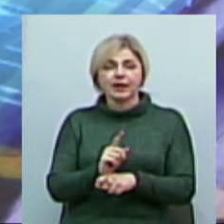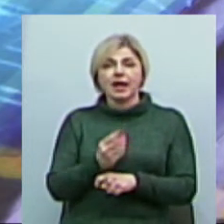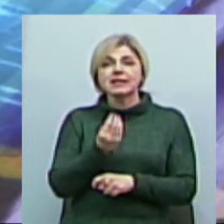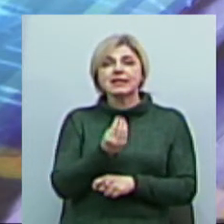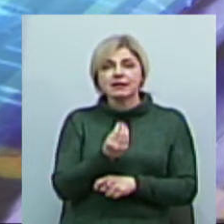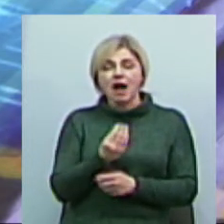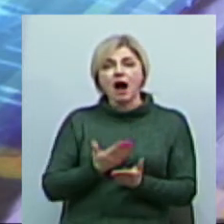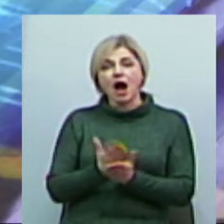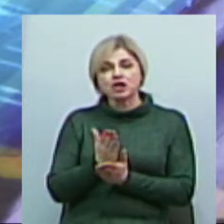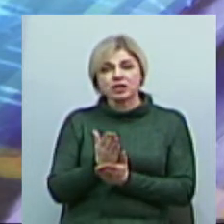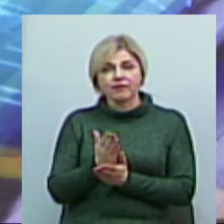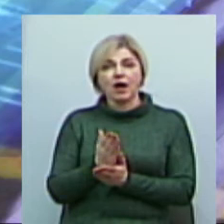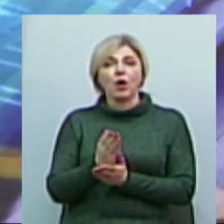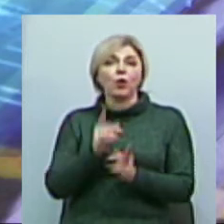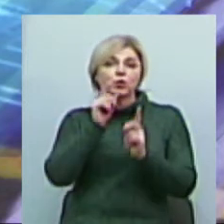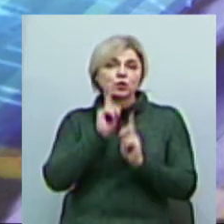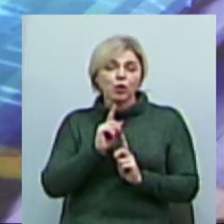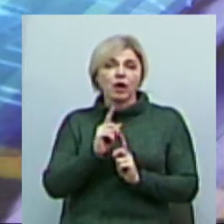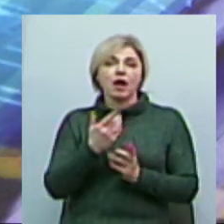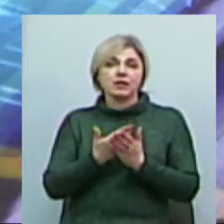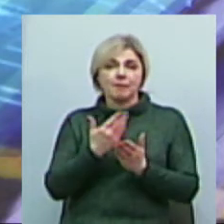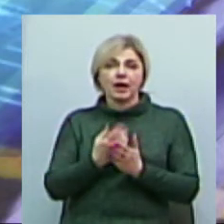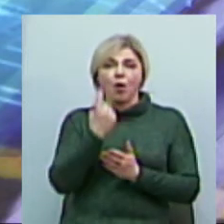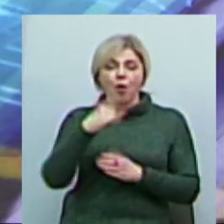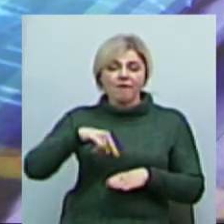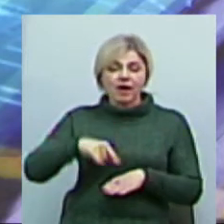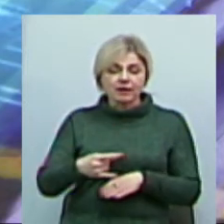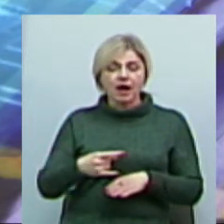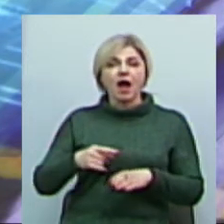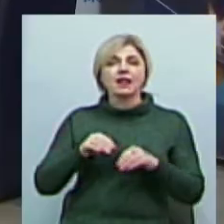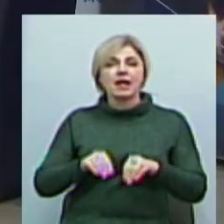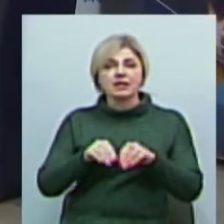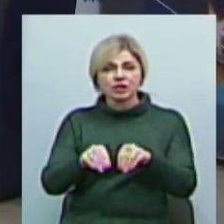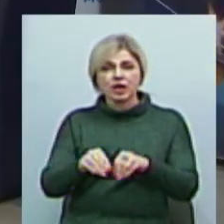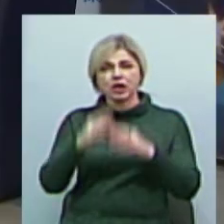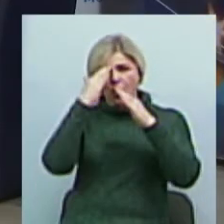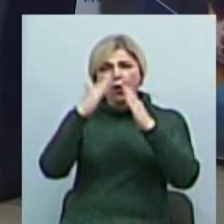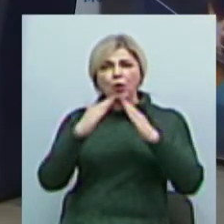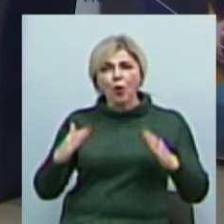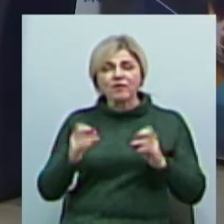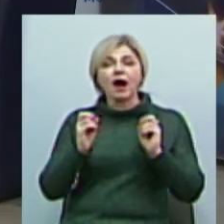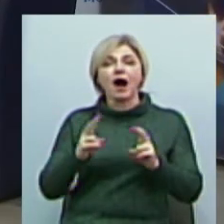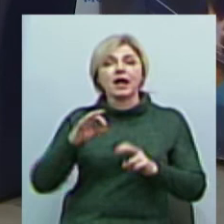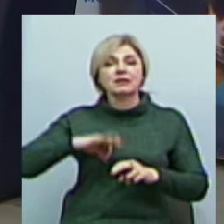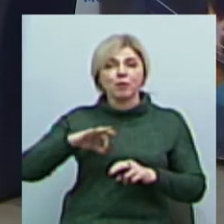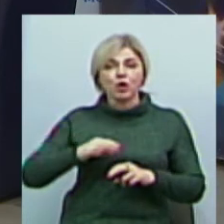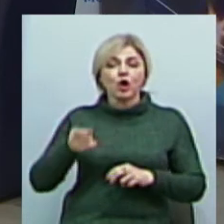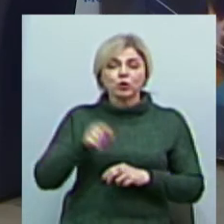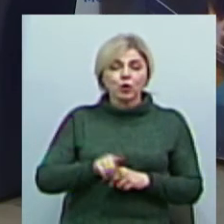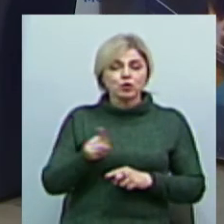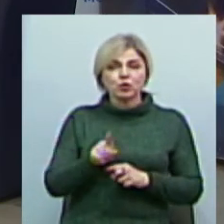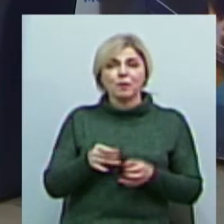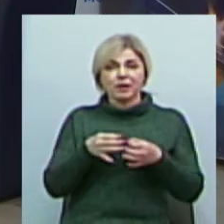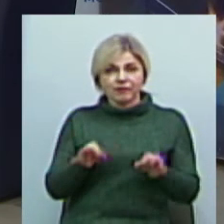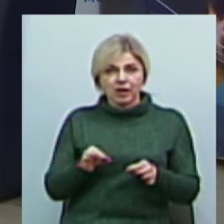цена-качество услуги, условно говоря, квадратный метр зеленых насаждений, как сплотится кровля. То есть то, что позволяет оценить эффективность